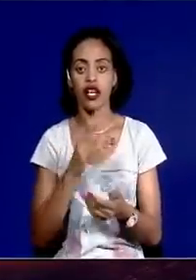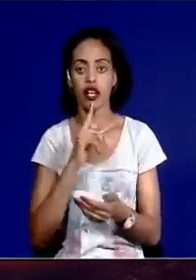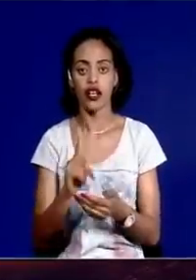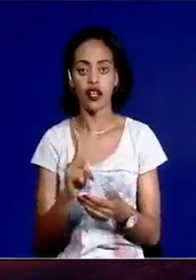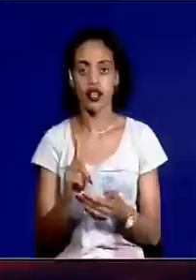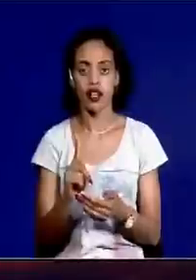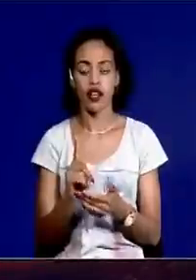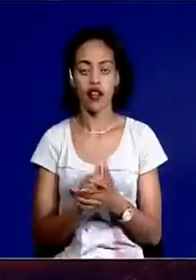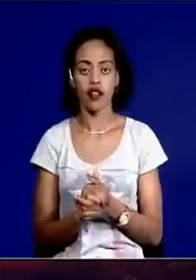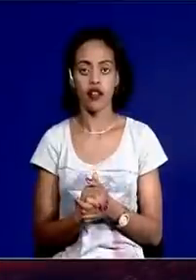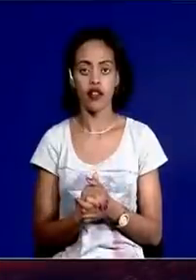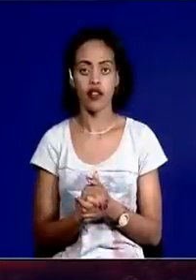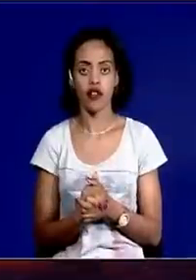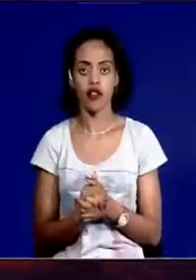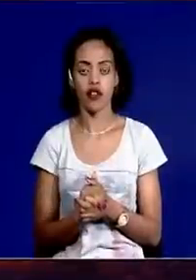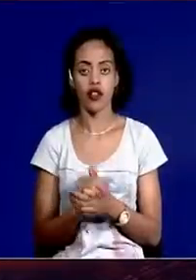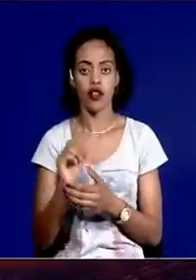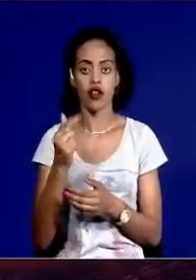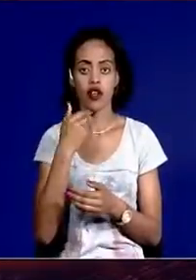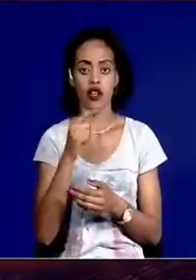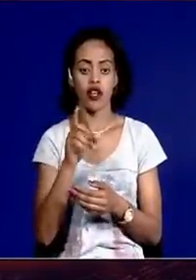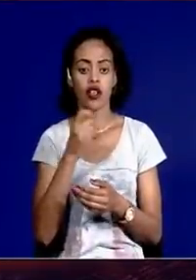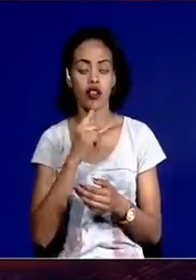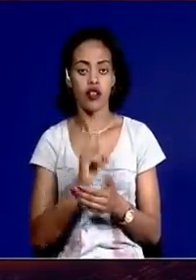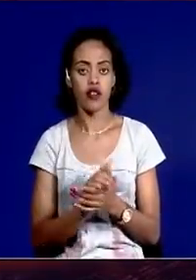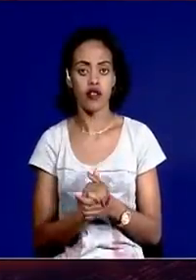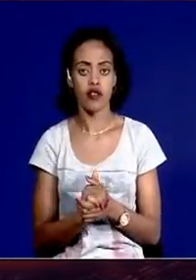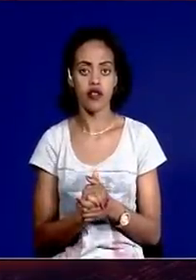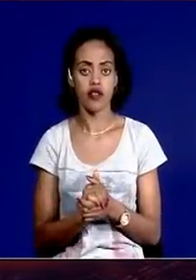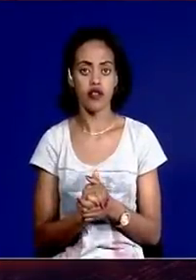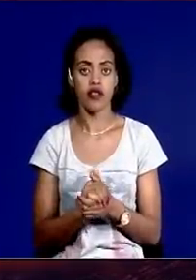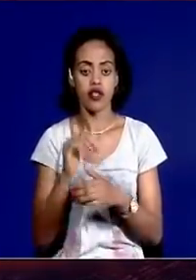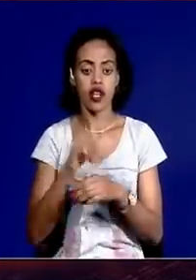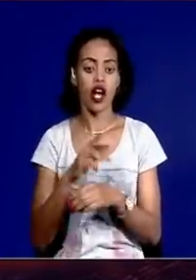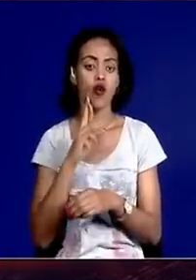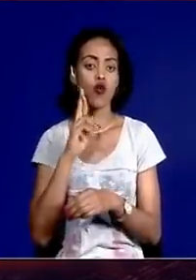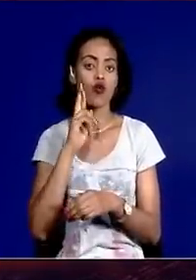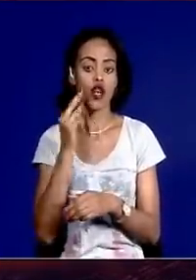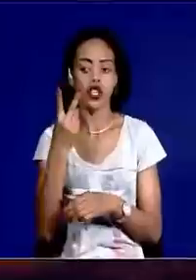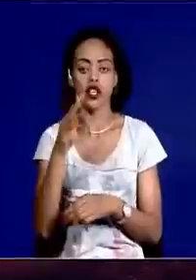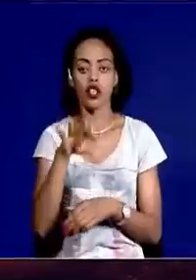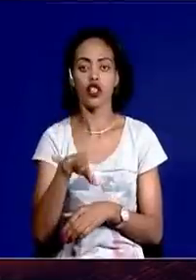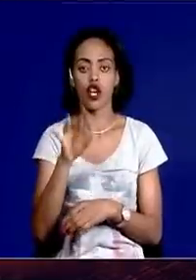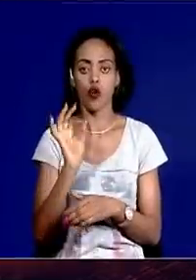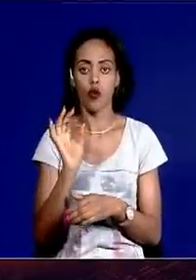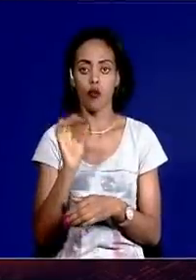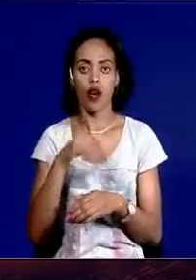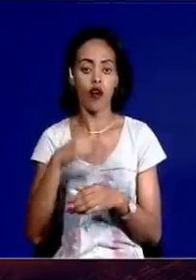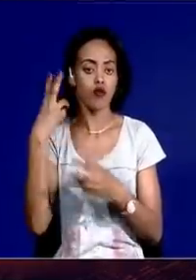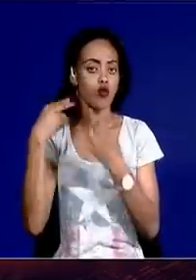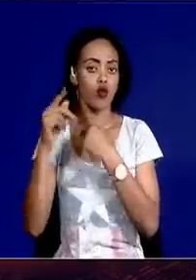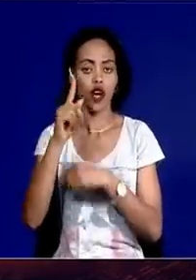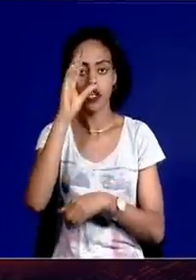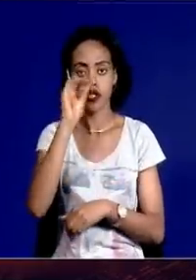حدا برجرون أقول قل زهبي ما الذي أبرش سرانت رهيو كلته من دا تجوري حدا سب ترهيو